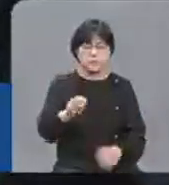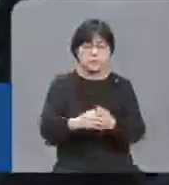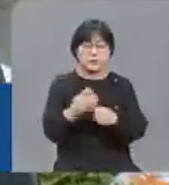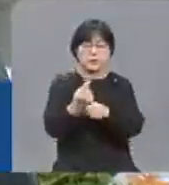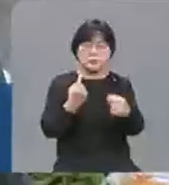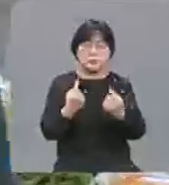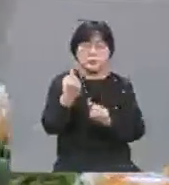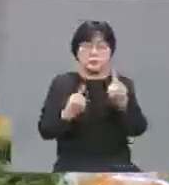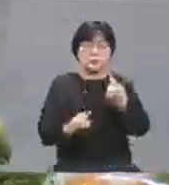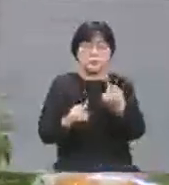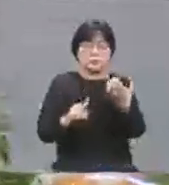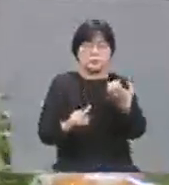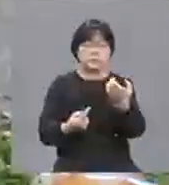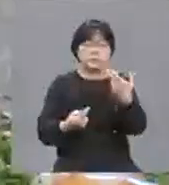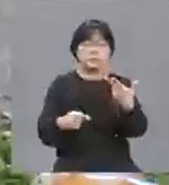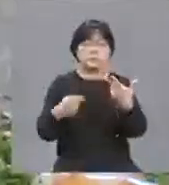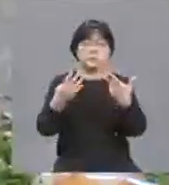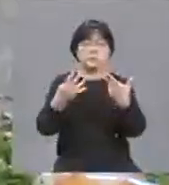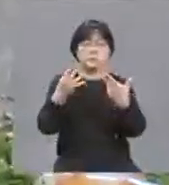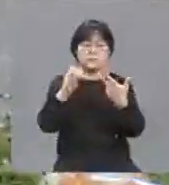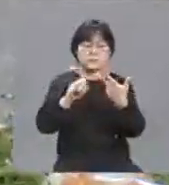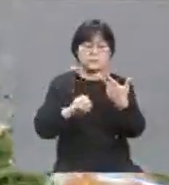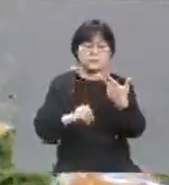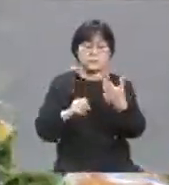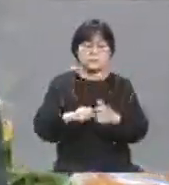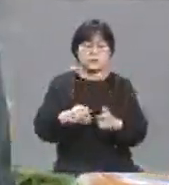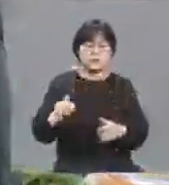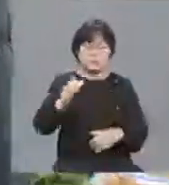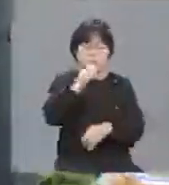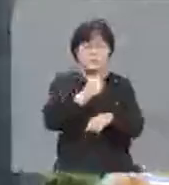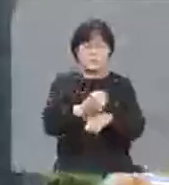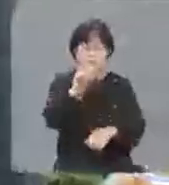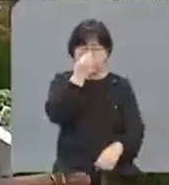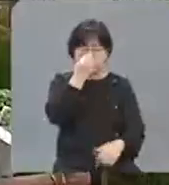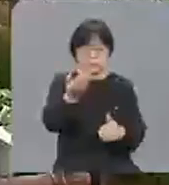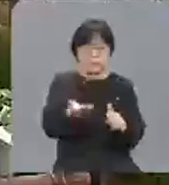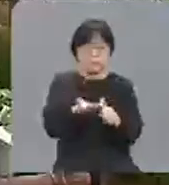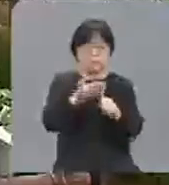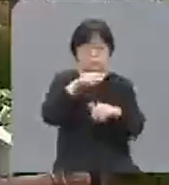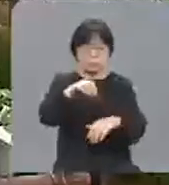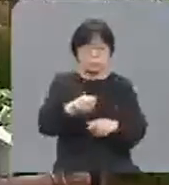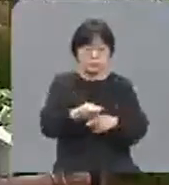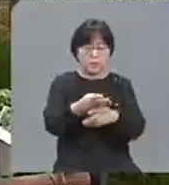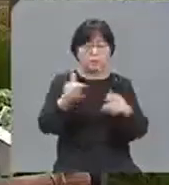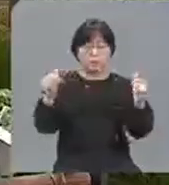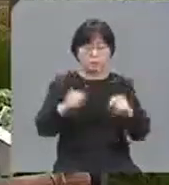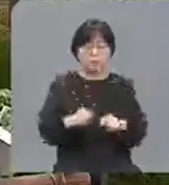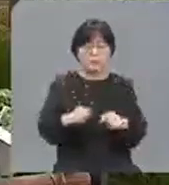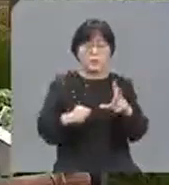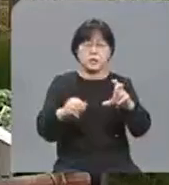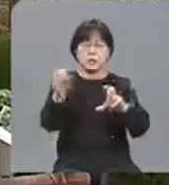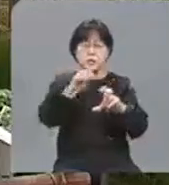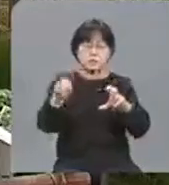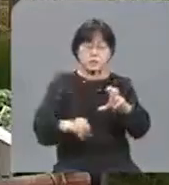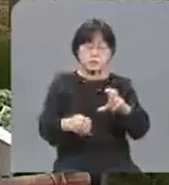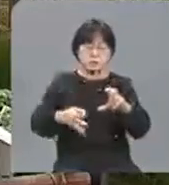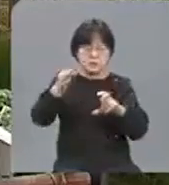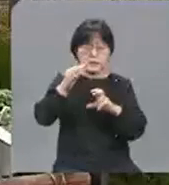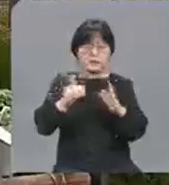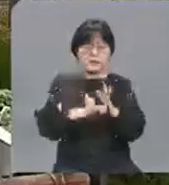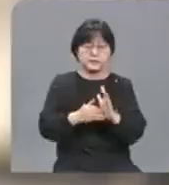지난해보다 97.4% 올랐고 딸기도 재배면적 감소 등으로 지난해보다 2%